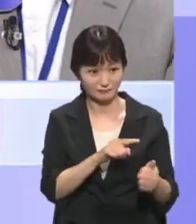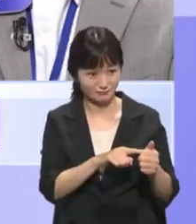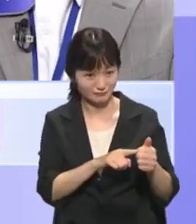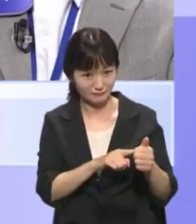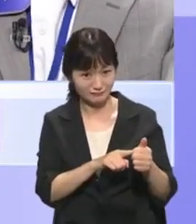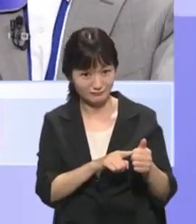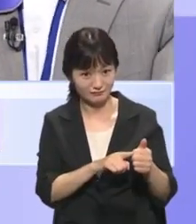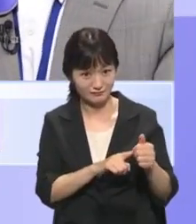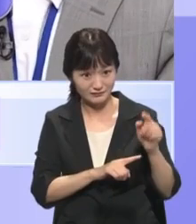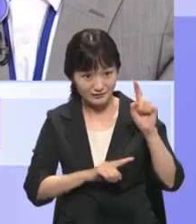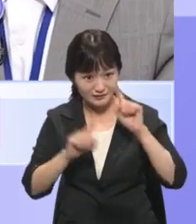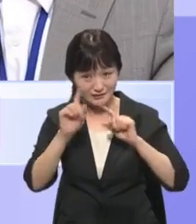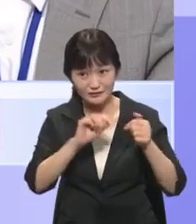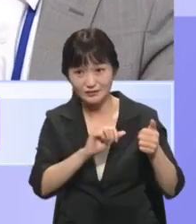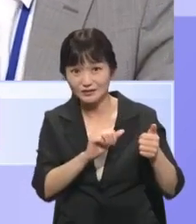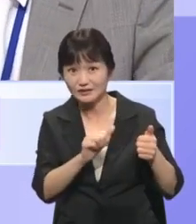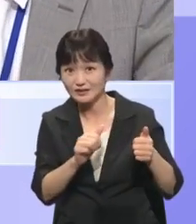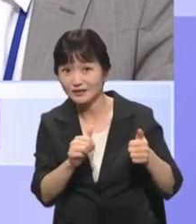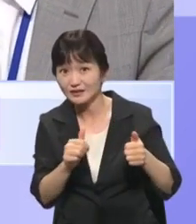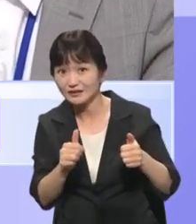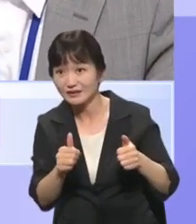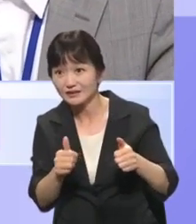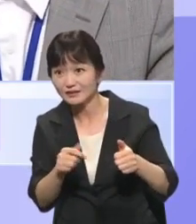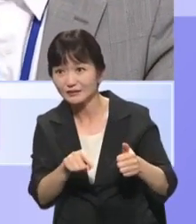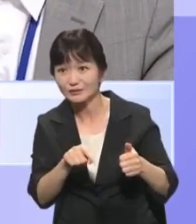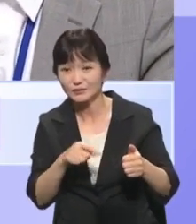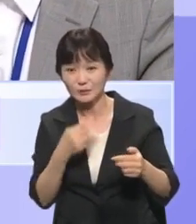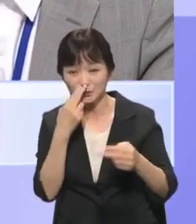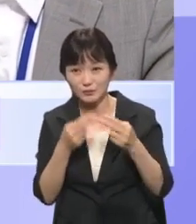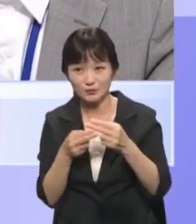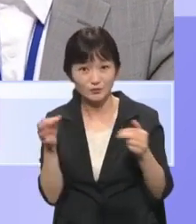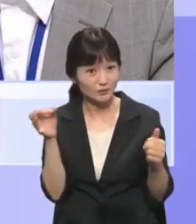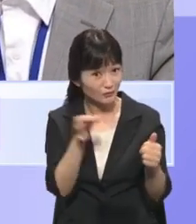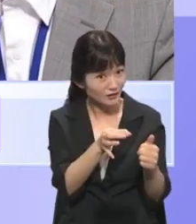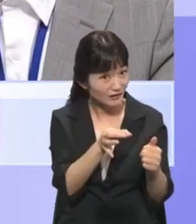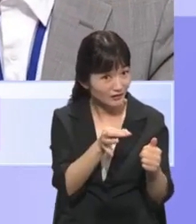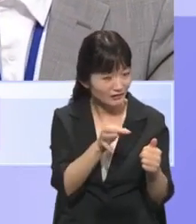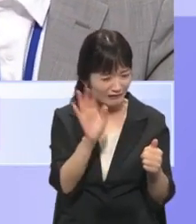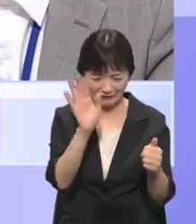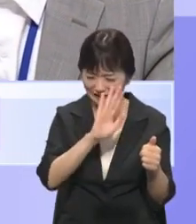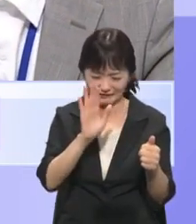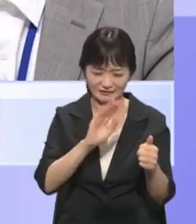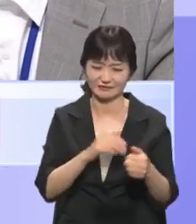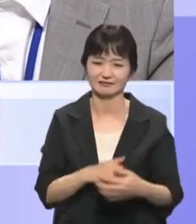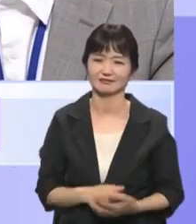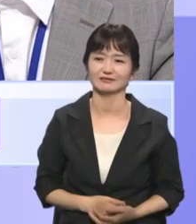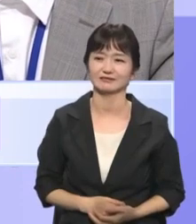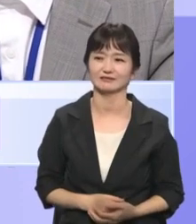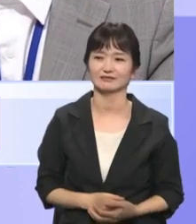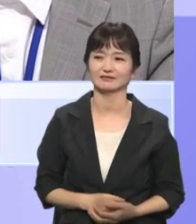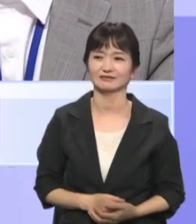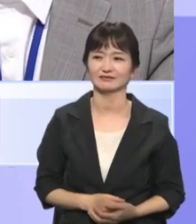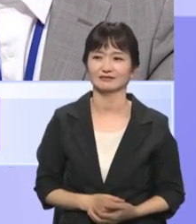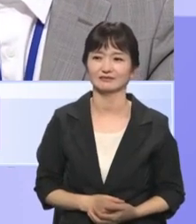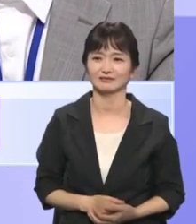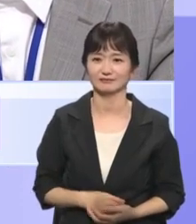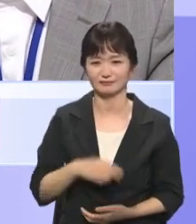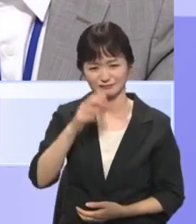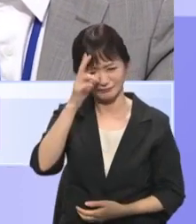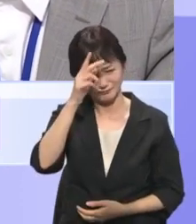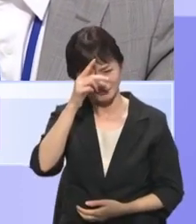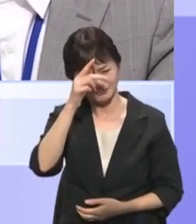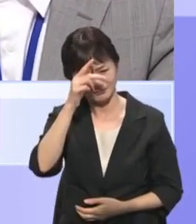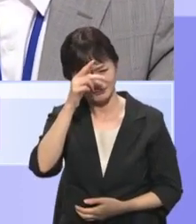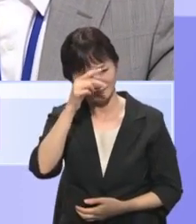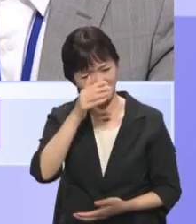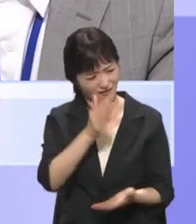받을 수 있어요? 자초위난이기 때문에 네. 분명히 그 부분에 대해서도 예외 조항이 있지 않을까 합니다. 네. 저런 거 참 경찰들이 일일이